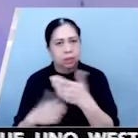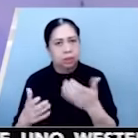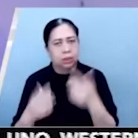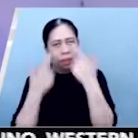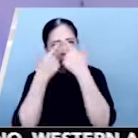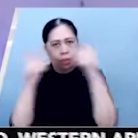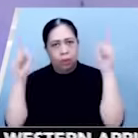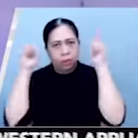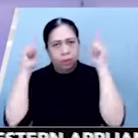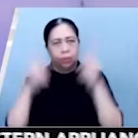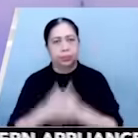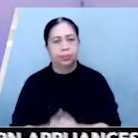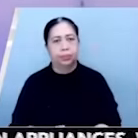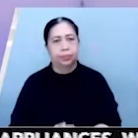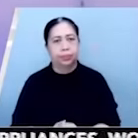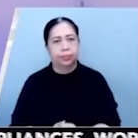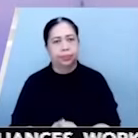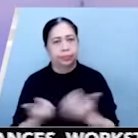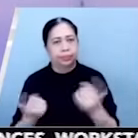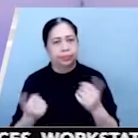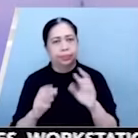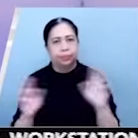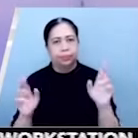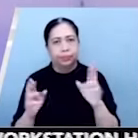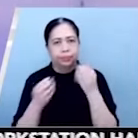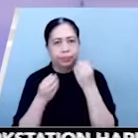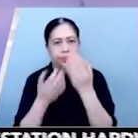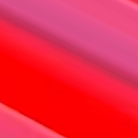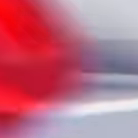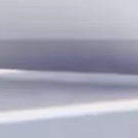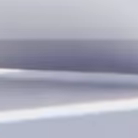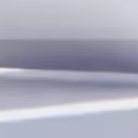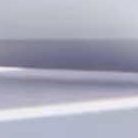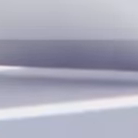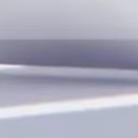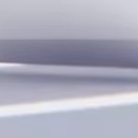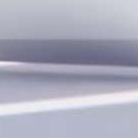City. Paspasan natin ang ilang krimen sa probinsya.